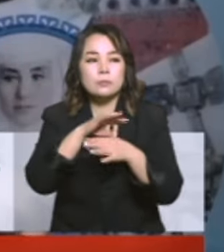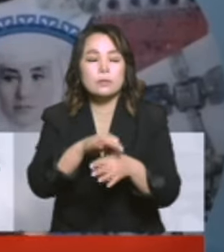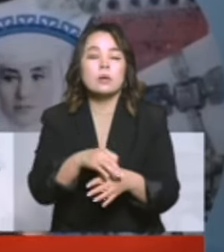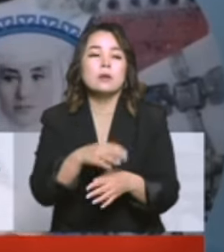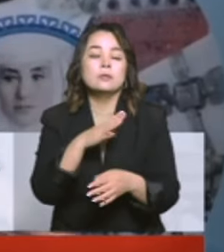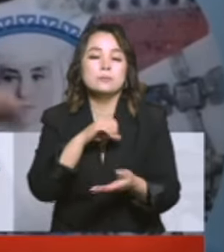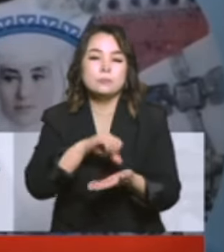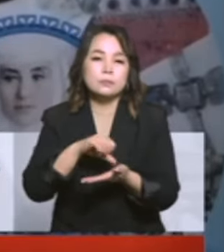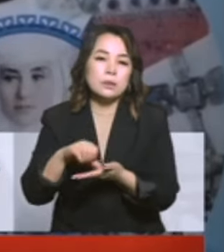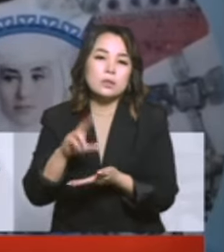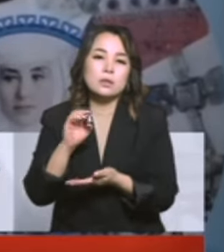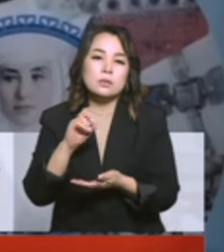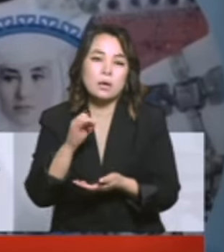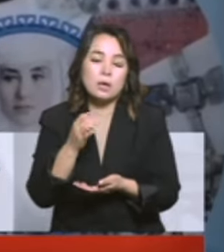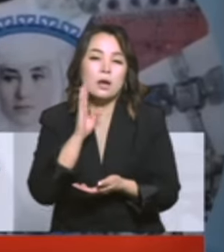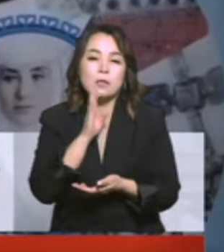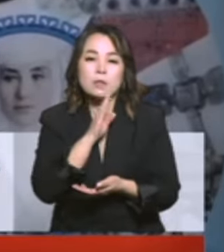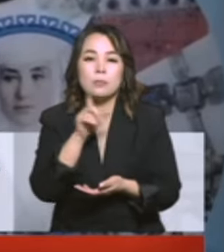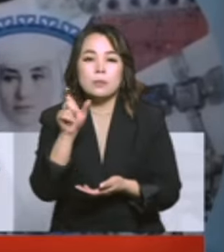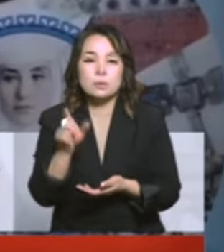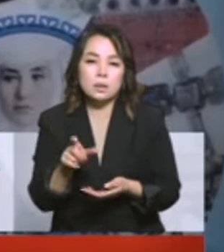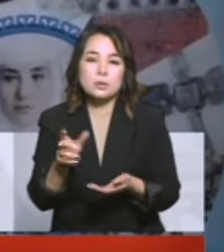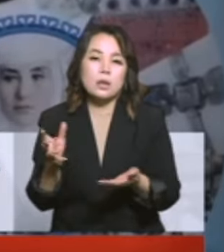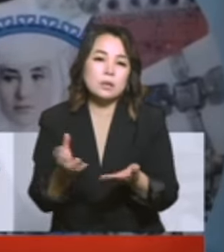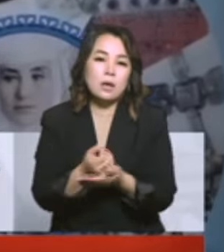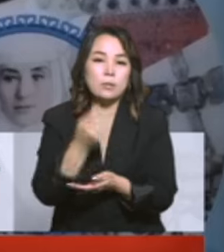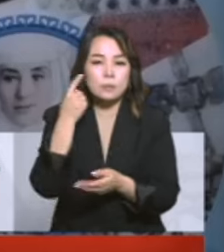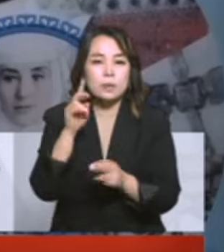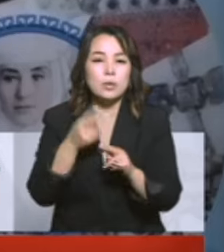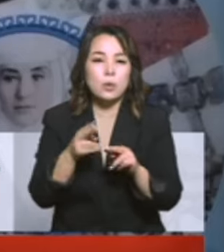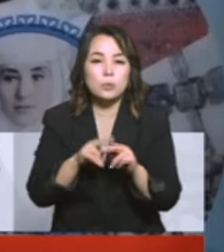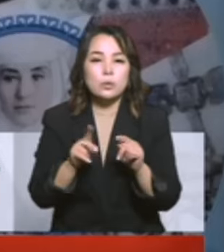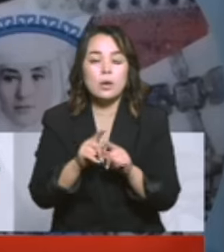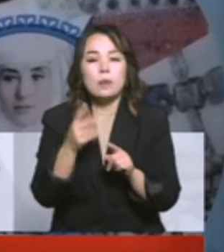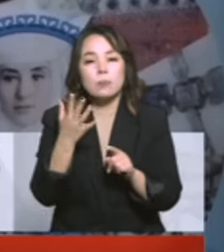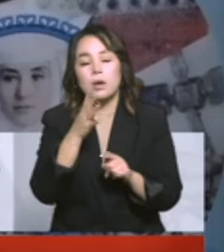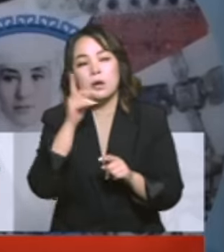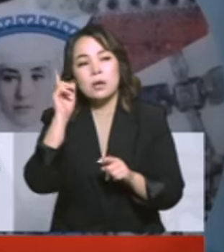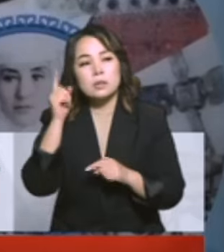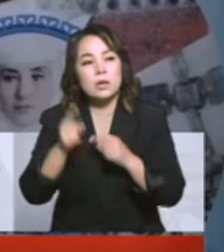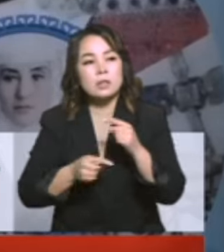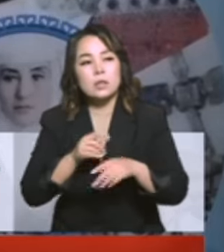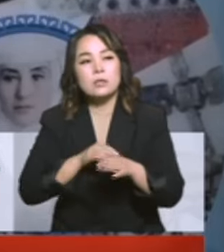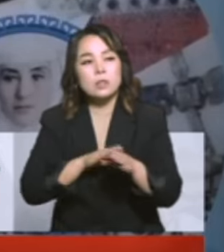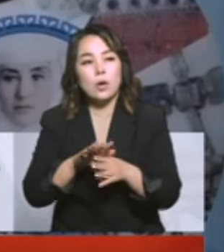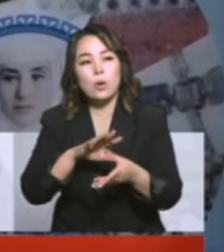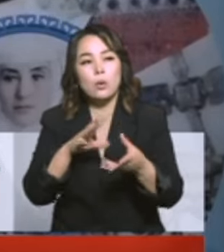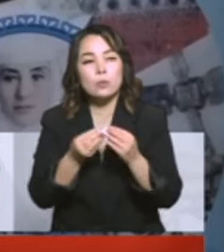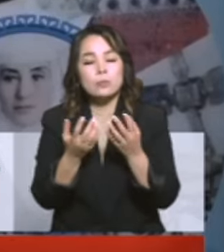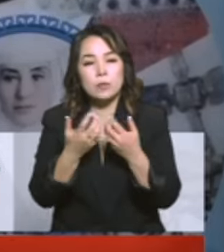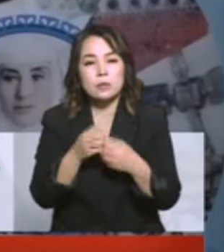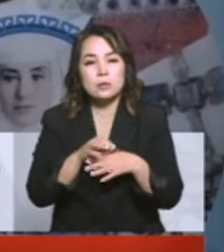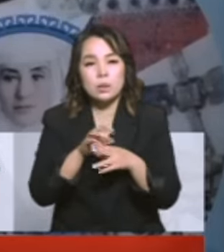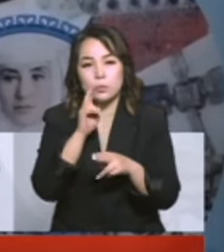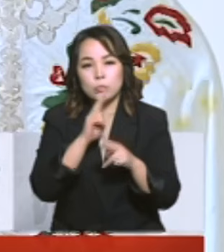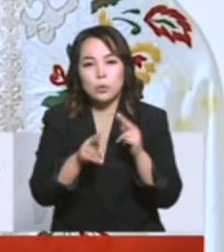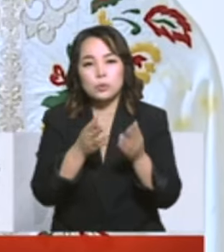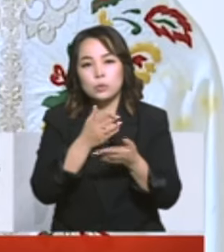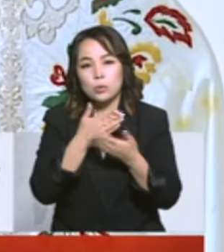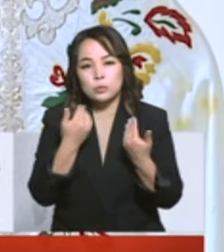жылдың алдында біздің Қызай анамыздың тапқырлығы болса, сол тапқырлығы осы 5 ғасыр бойынша өзінің өлшемін жоғалтқан